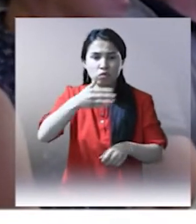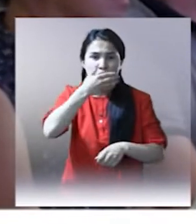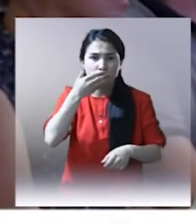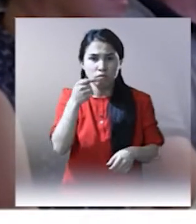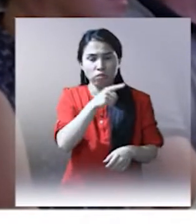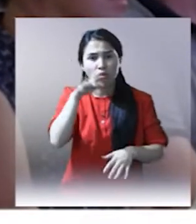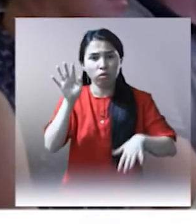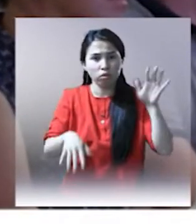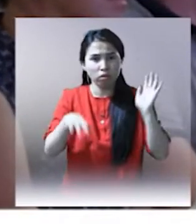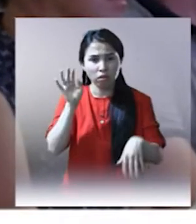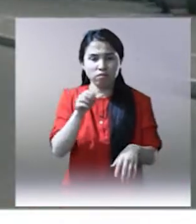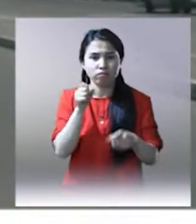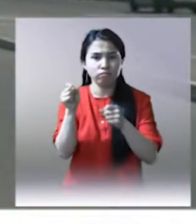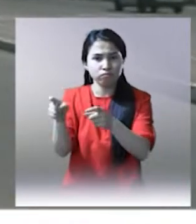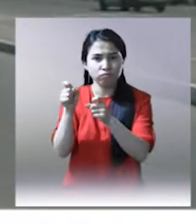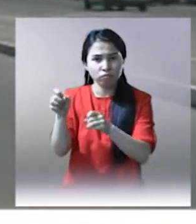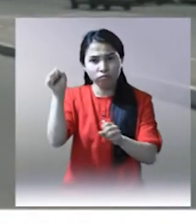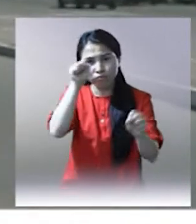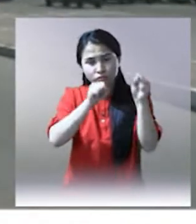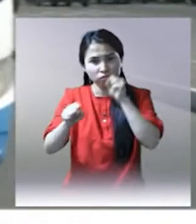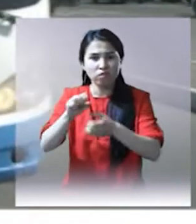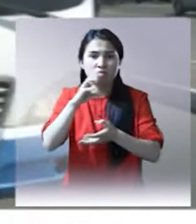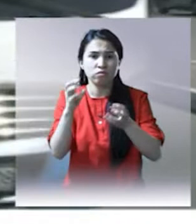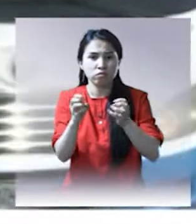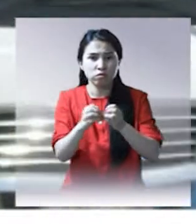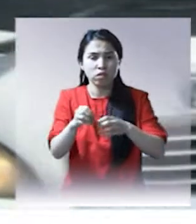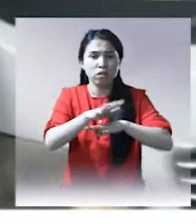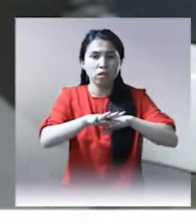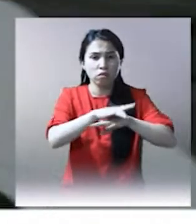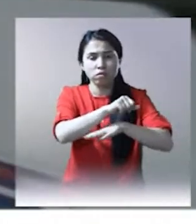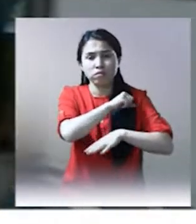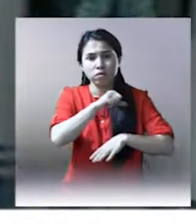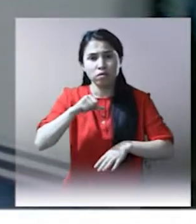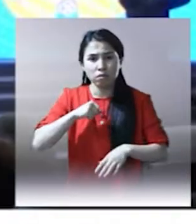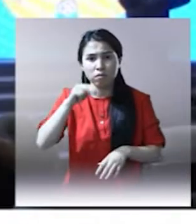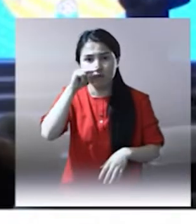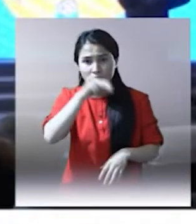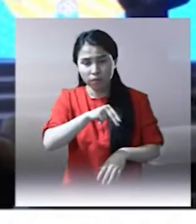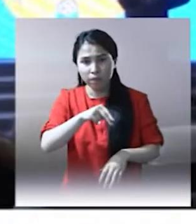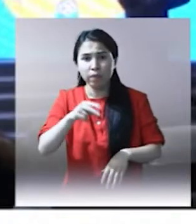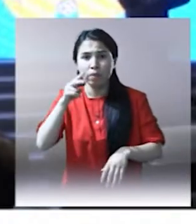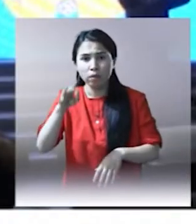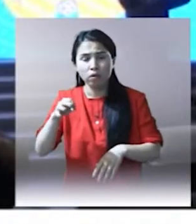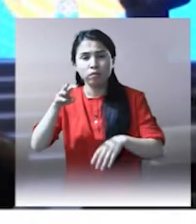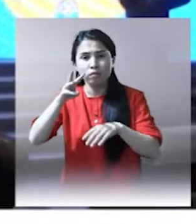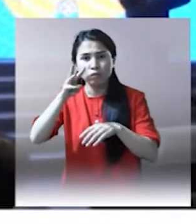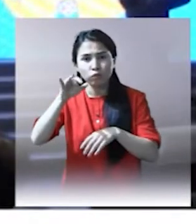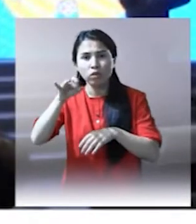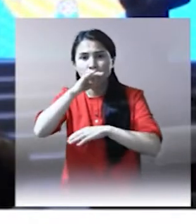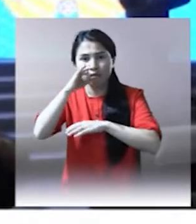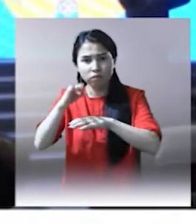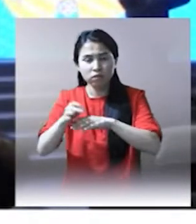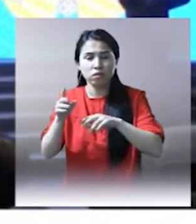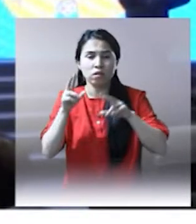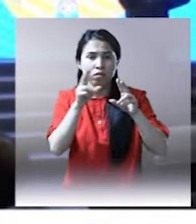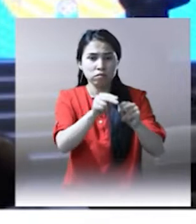толтыруда немкеттілік танытады деседі. Десе де Сыбайлас жемқорлықпен қарсы күрес агенттігінің басшысы Равиль Түлебаев болса, жауаптыларға жүйелі жұмыс істеу